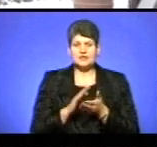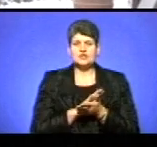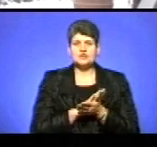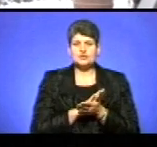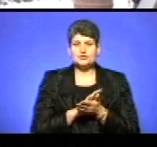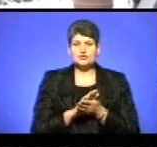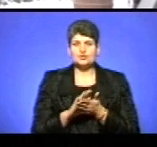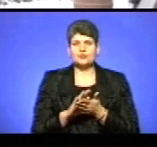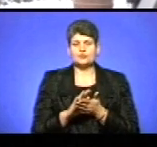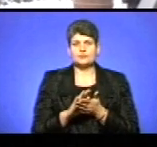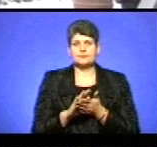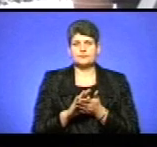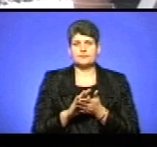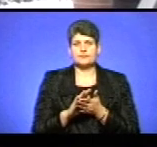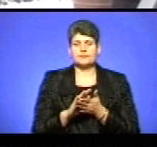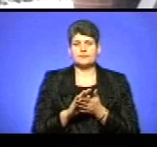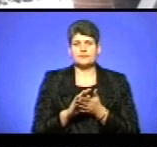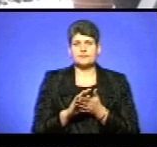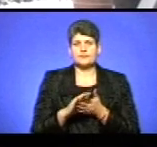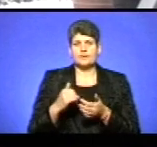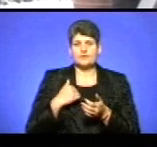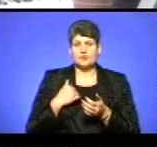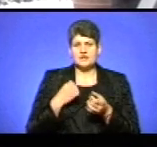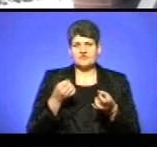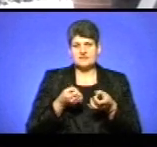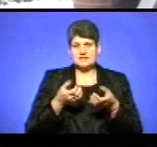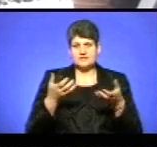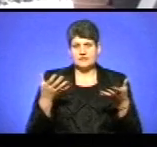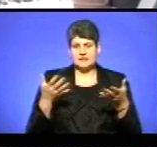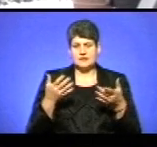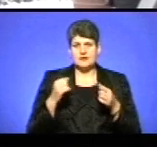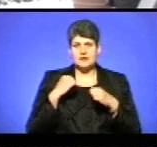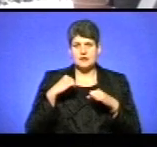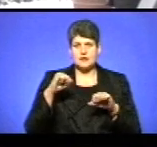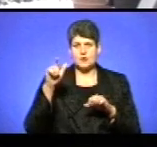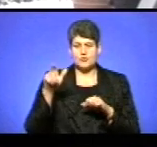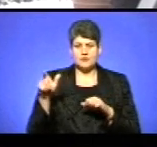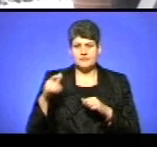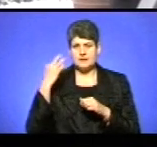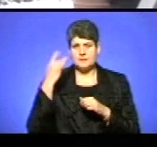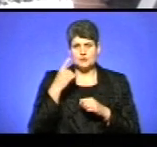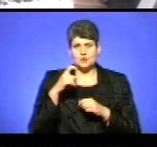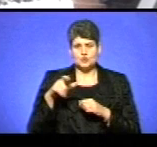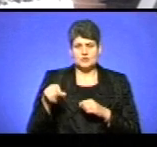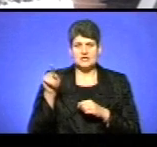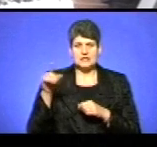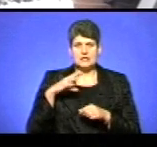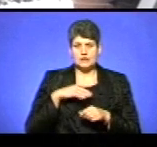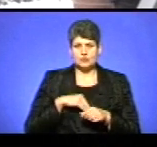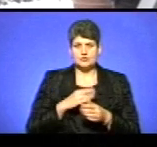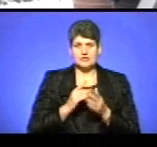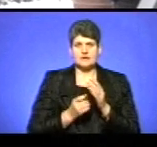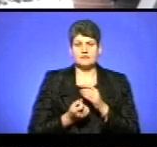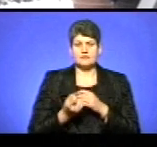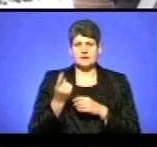чистоту і воїнів світла, Героїв Небесної Сотні, їхні душі, які ринуть у